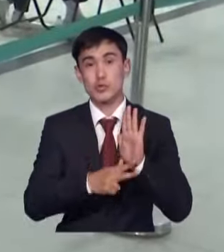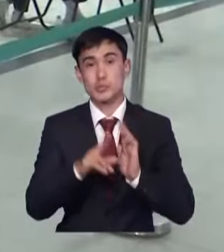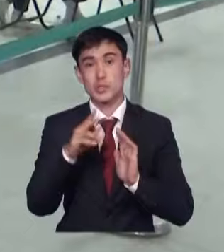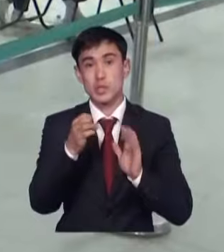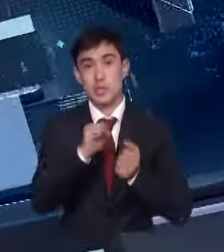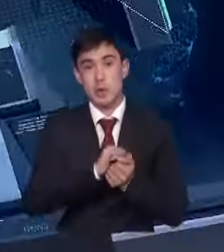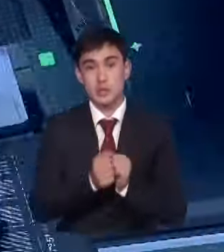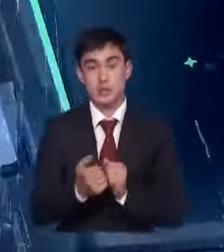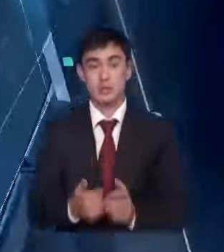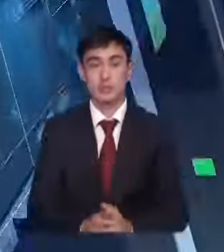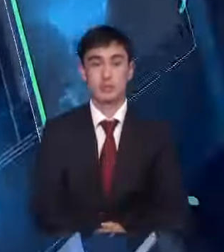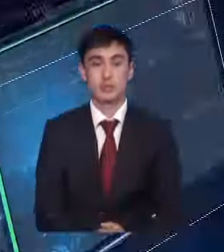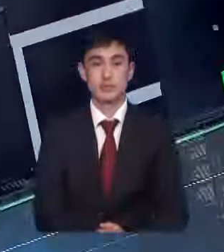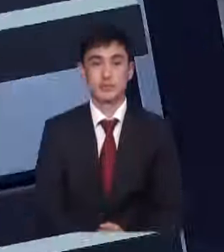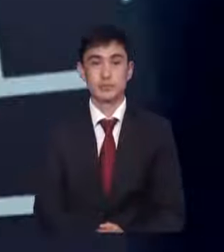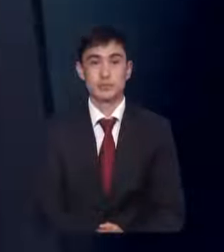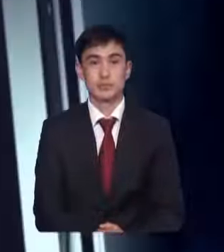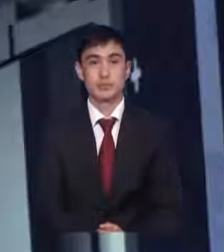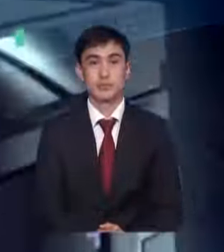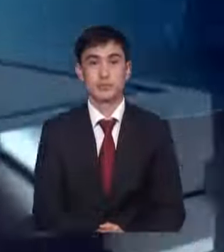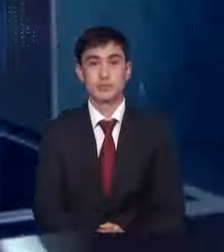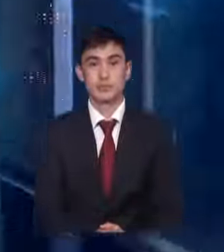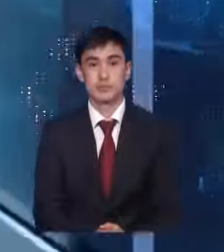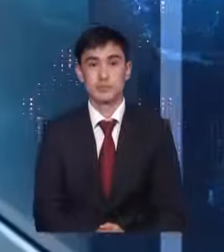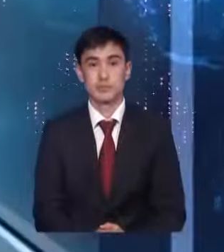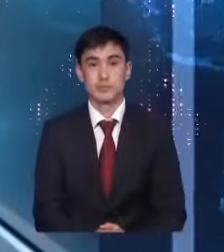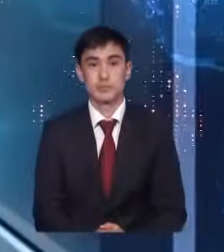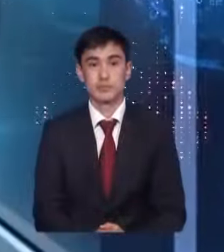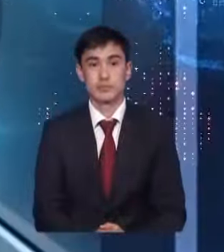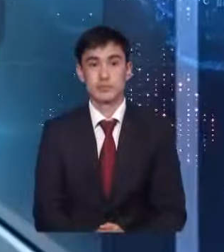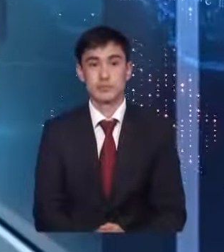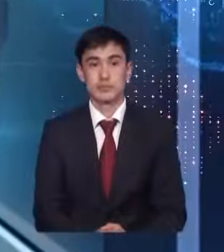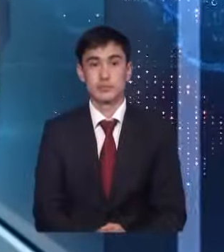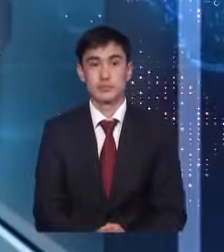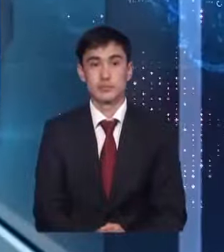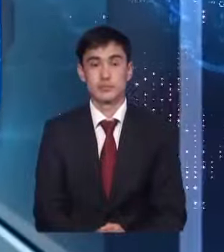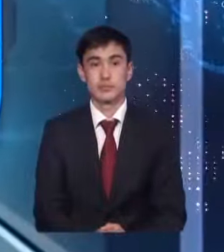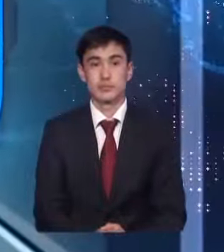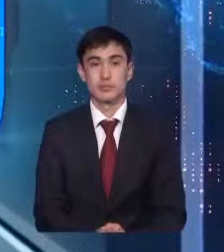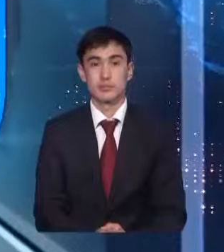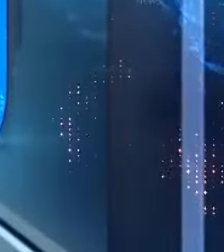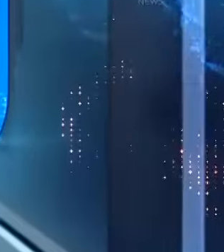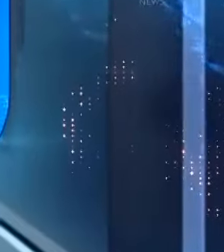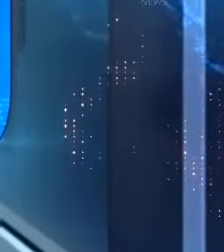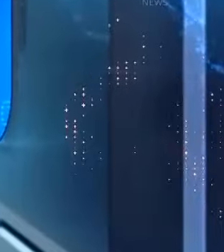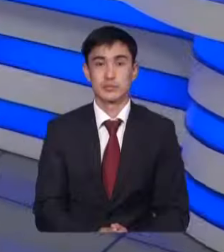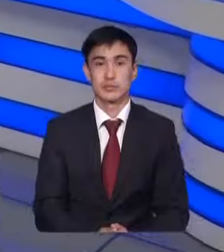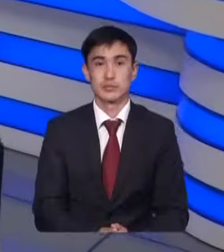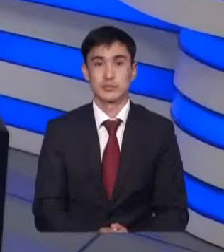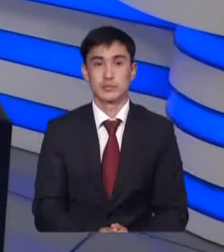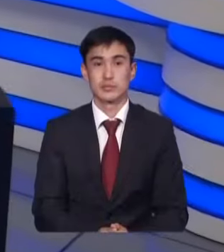камешков. Айгерим Көппаева, Еркебулан Жакабай, телерадиокомпания Жетісу, Талдыкурган.